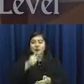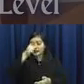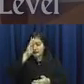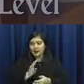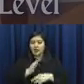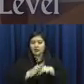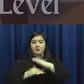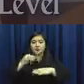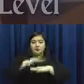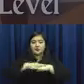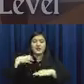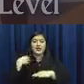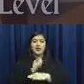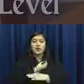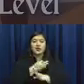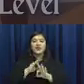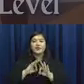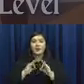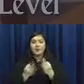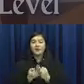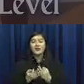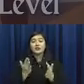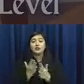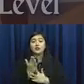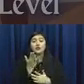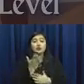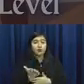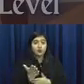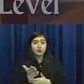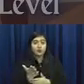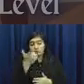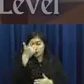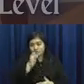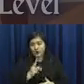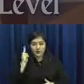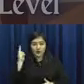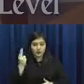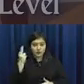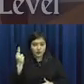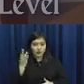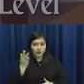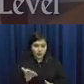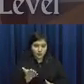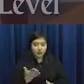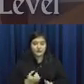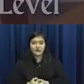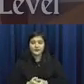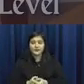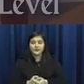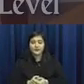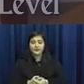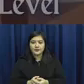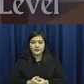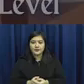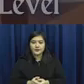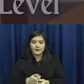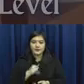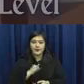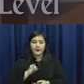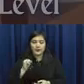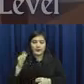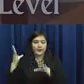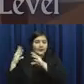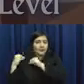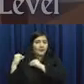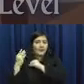pinaka number one na instrumento ng Diyos sa ating pamilya. I hope mga kapatid, maliwanag po ang pinag-usapan natin at nabulat